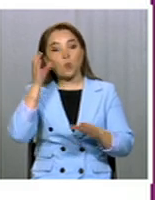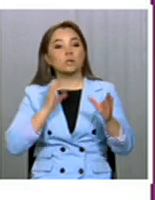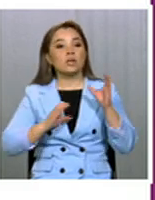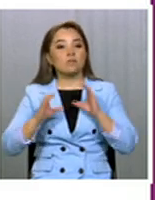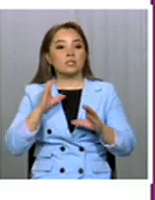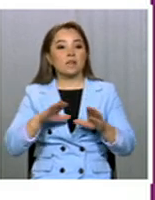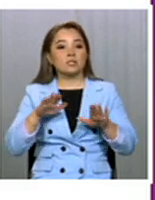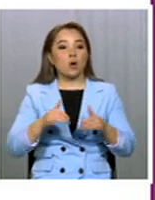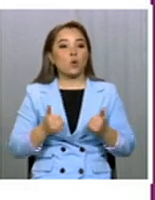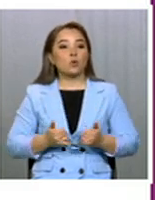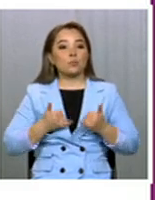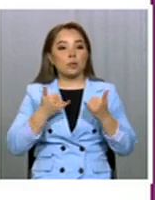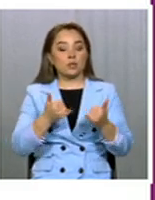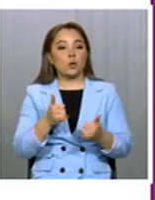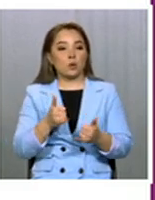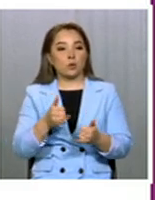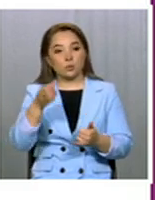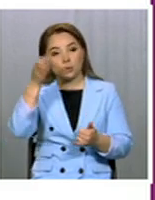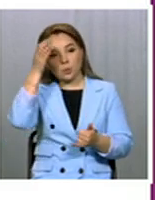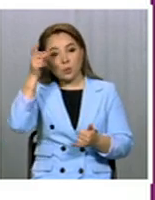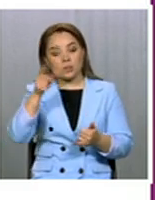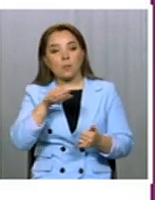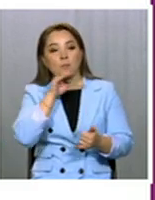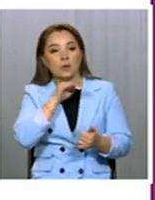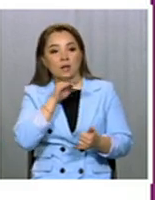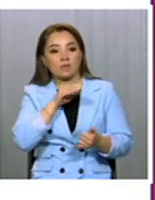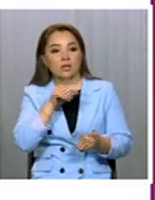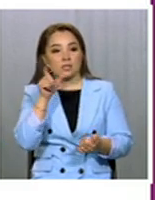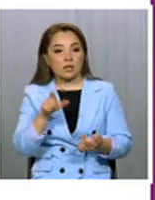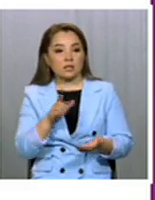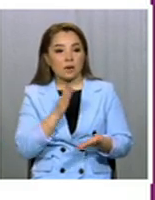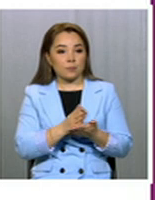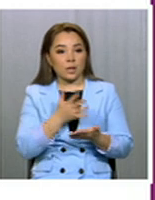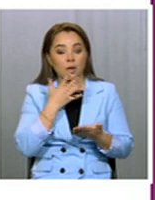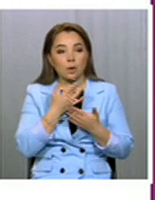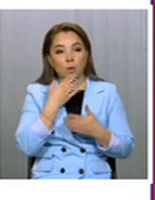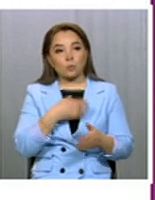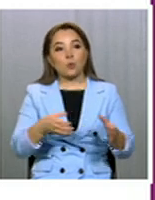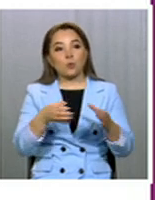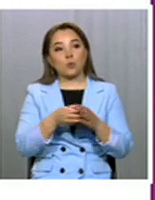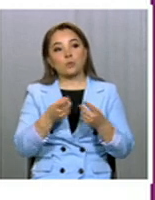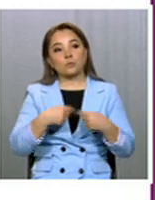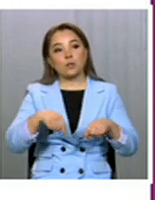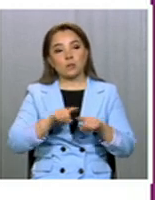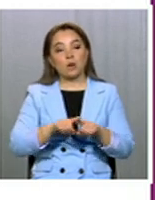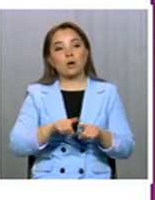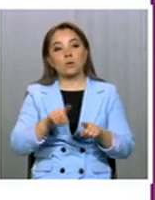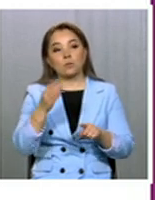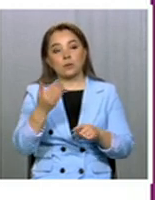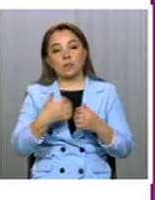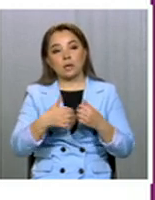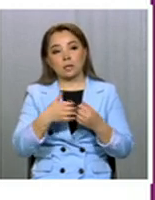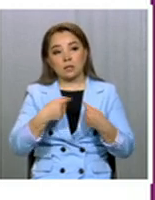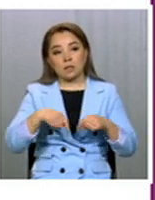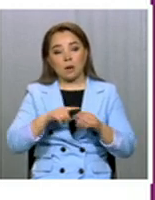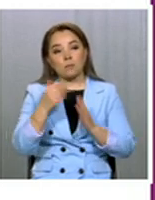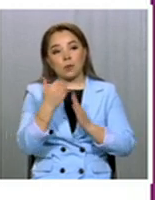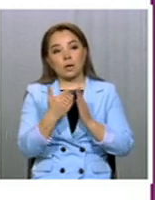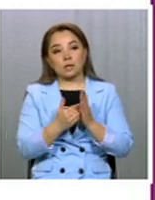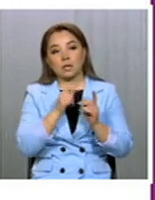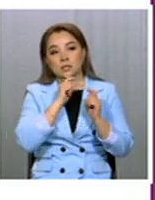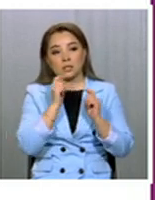университеттің құрметті докторы, профессоры. Біріккен ұлттар ұйымының қоршаған орта бағдарламасы